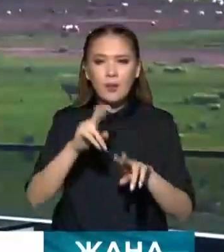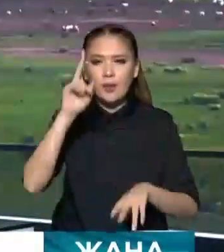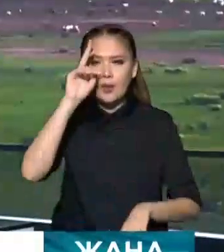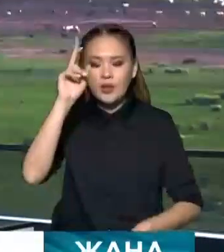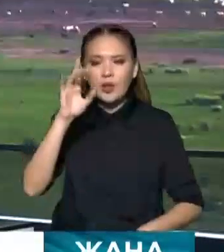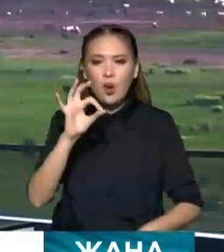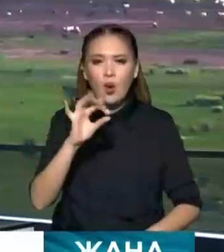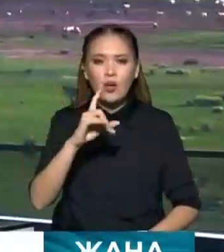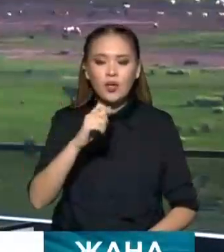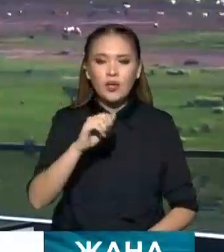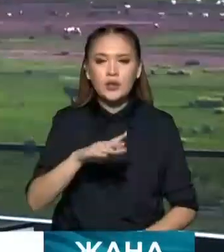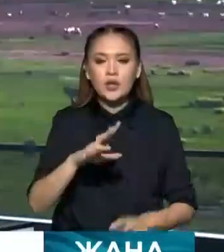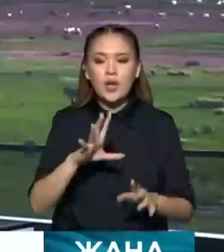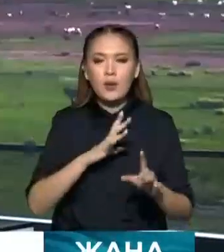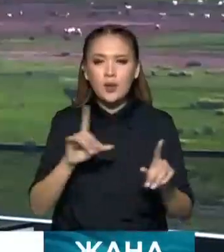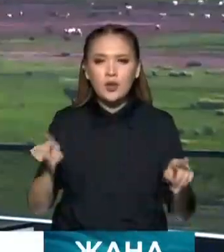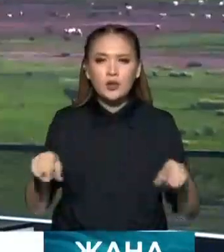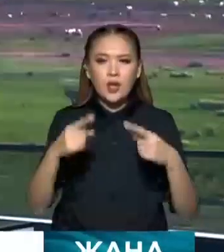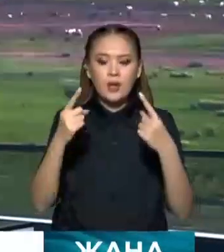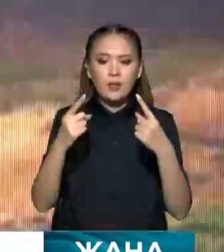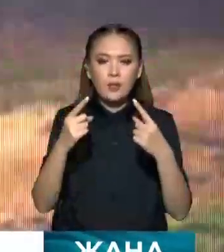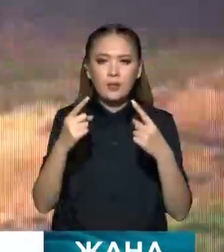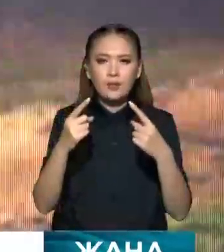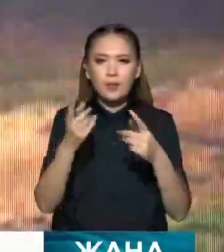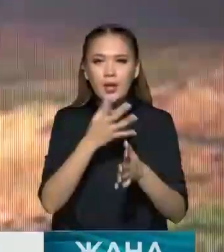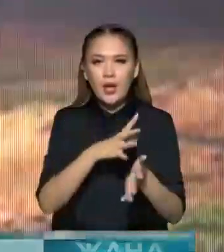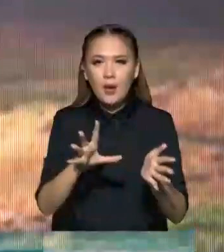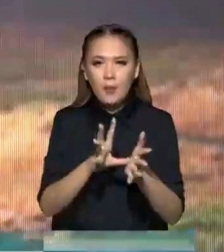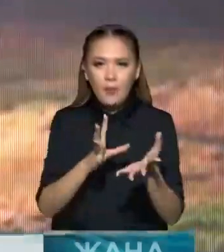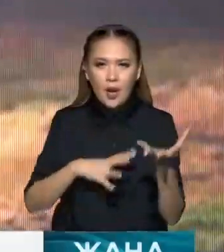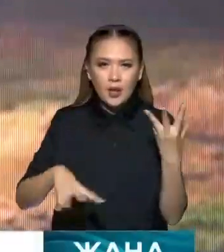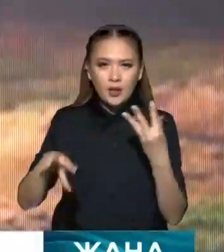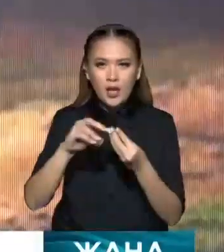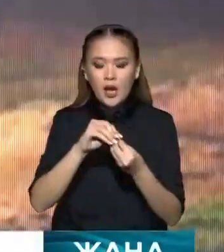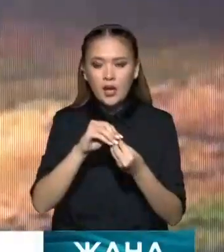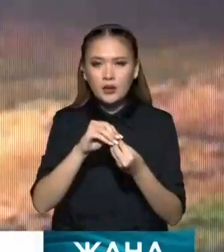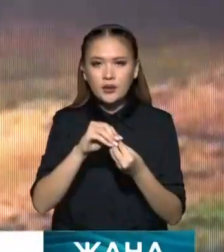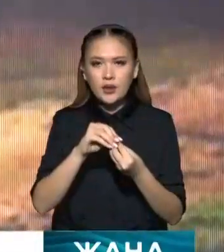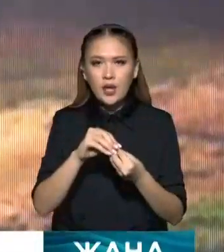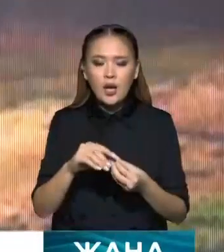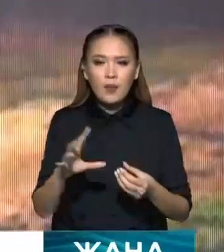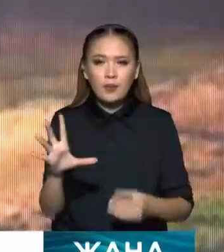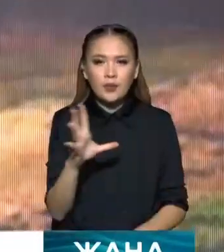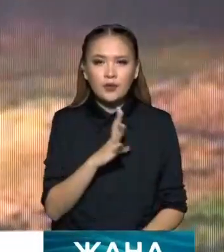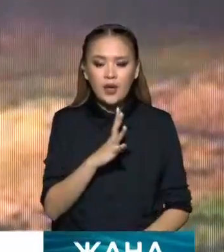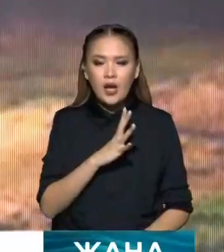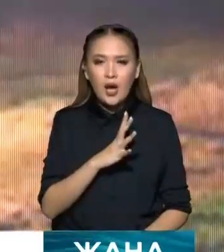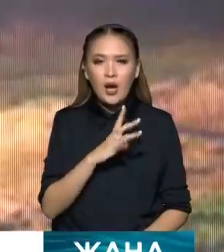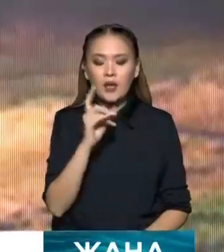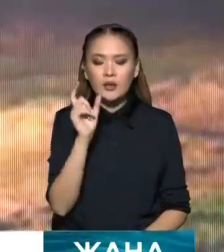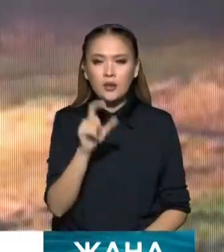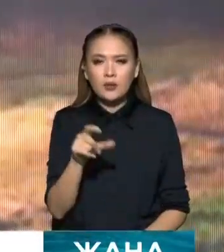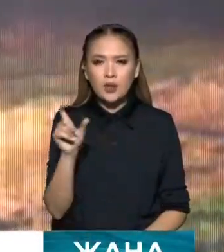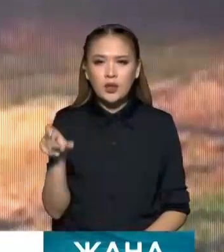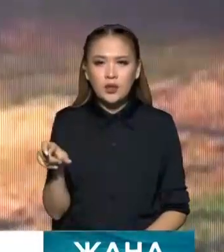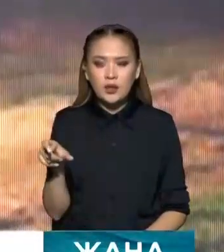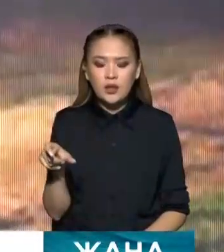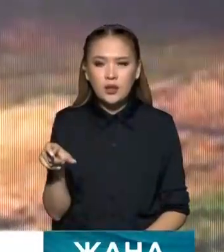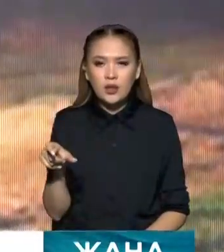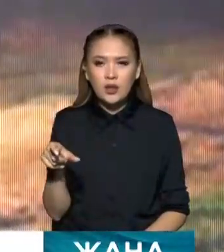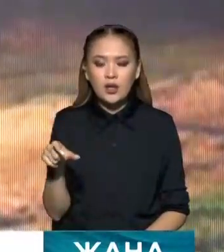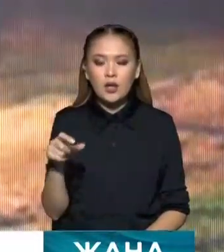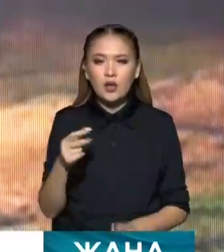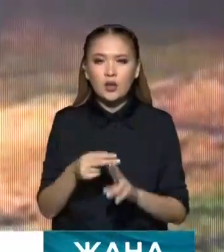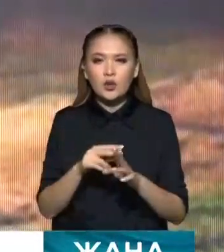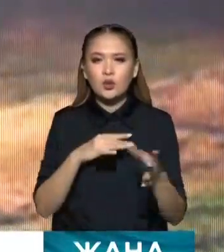органдармен бірлесе отырып, мынау механизмдердің барлығын іс жүзіне асып жатыр. Кейбір азаматтар біраз